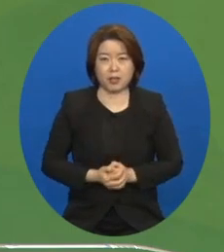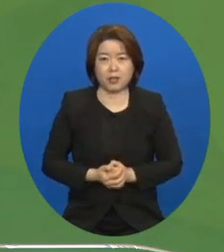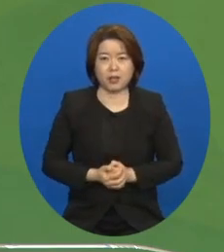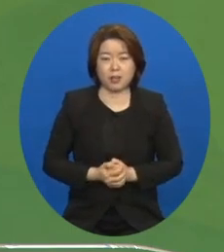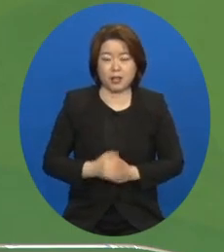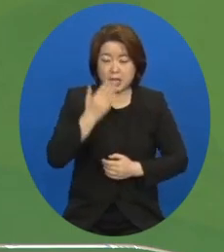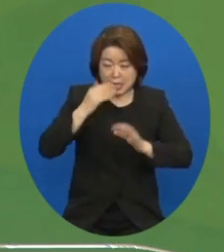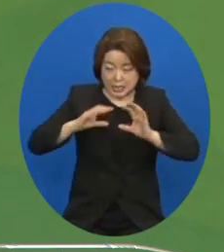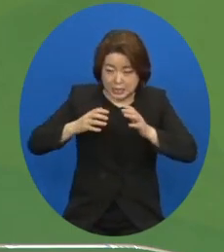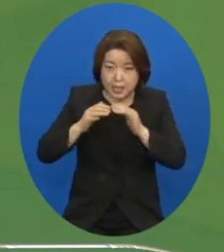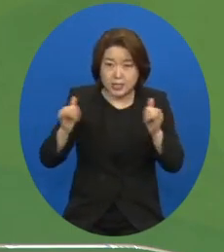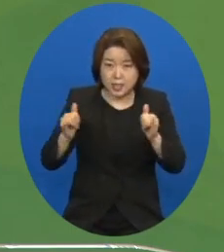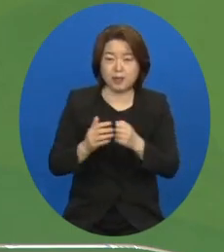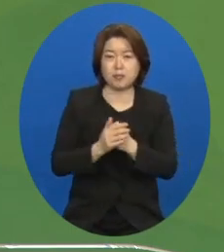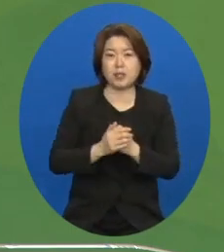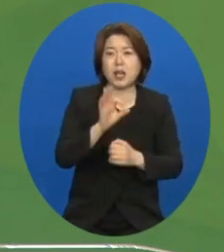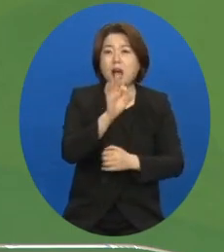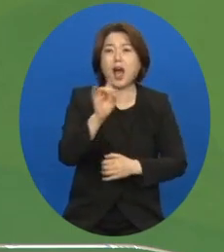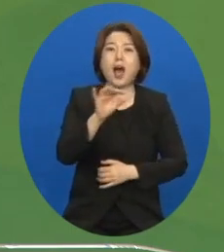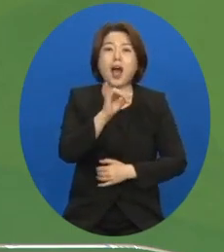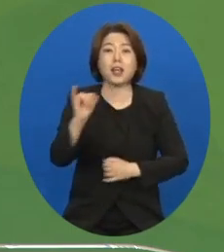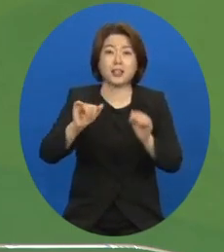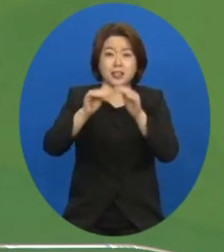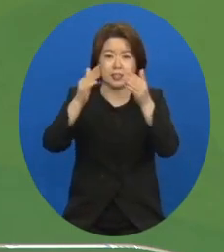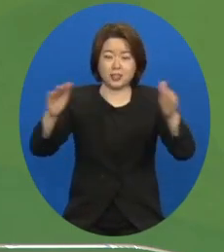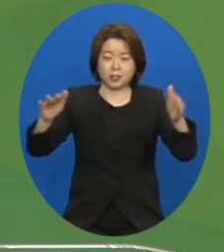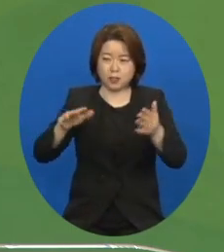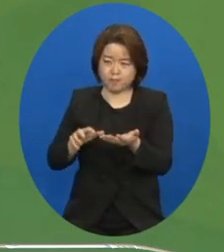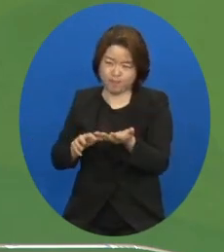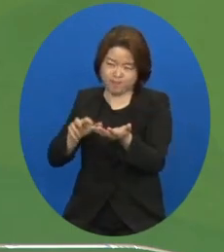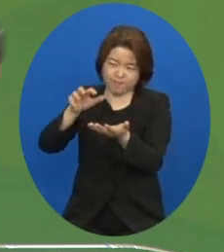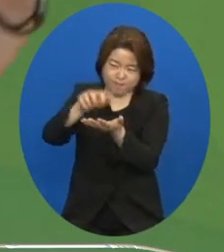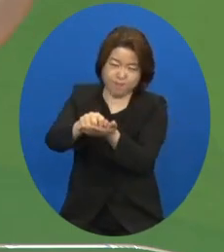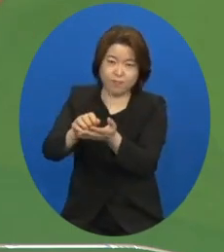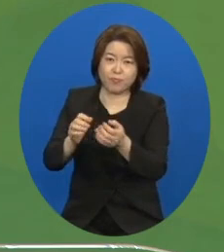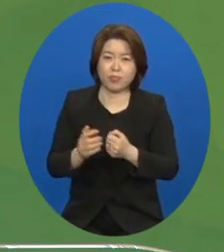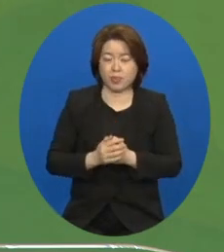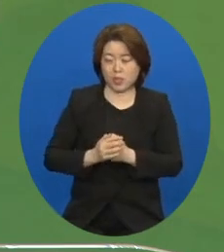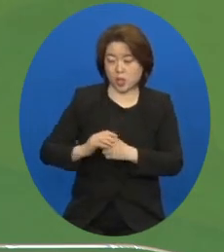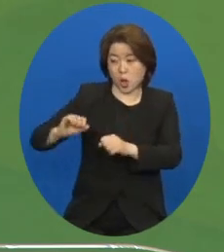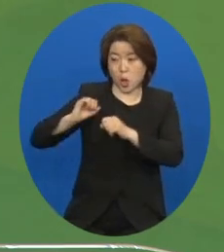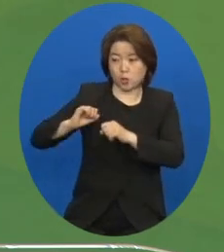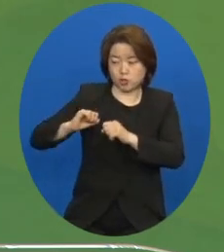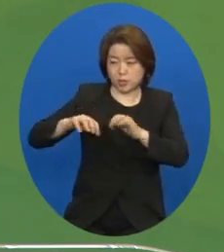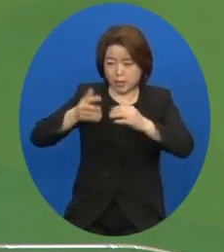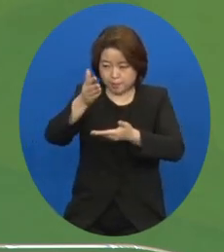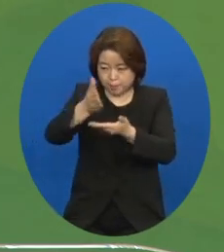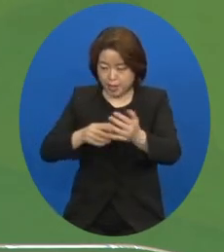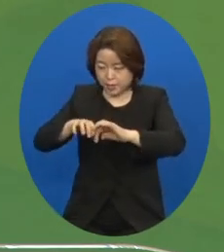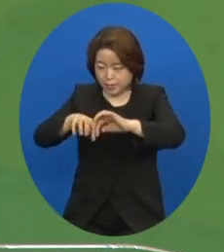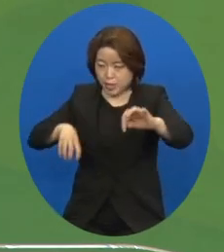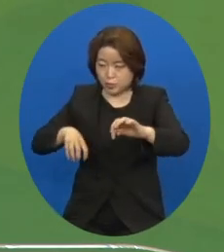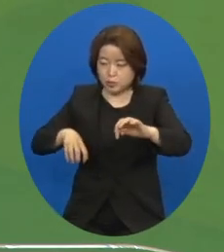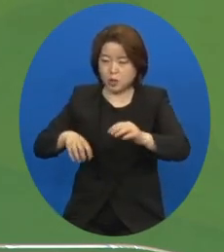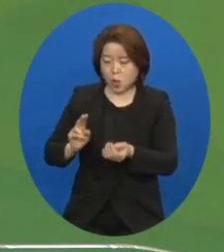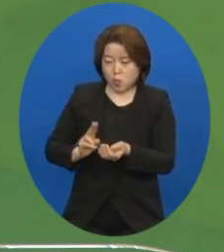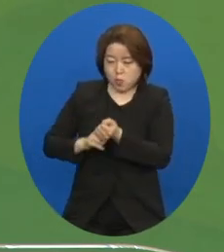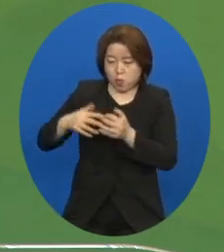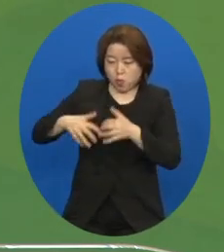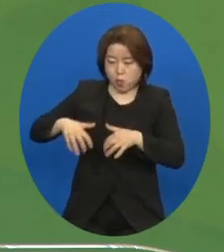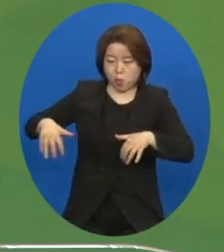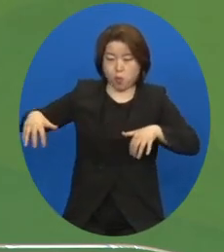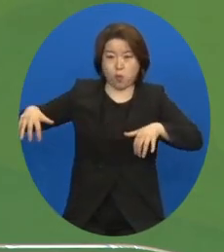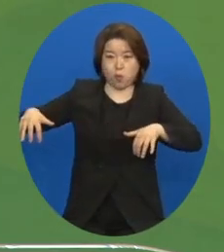이스라엘 백성들이 아이성에 쳐들어 들어갔습니다. 군사들 일부는 뒤에 매복을 했죠.